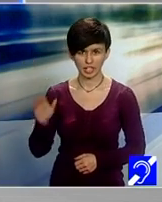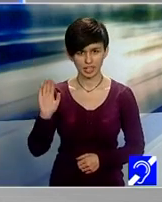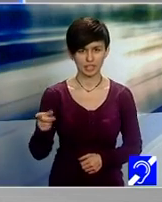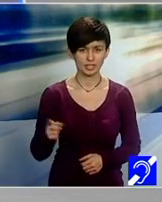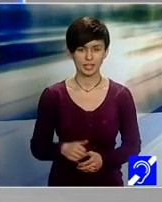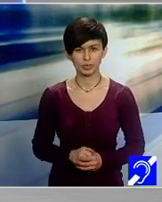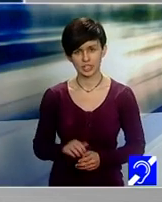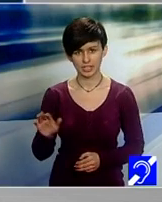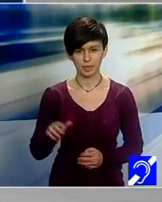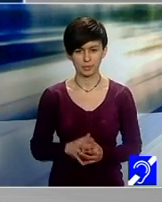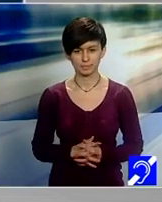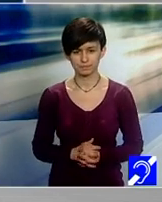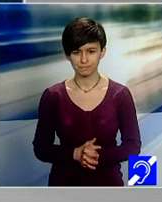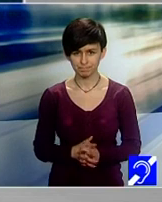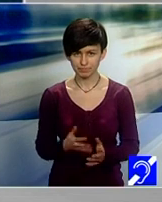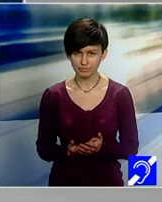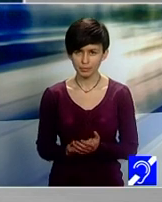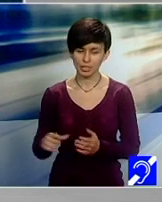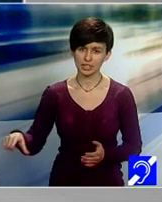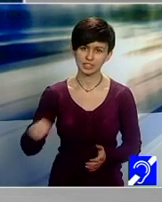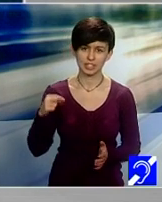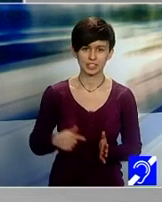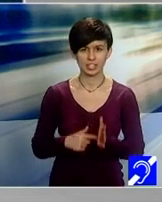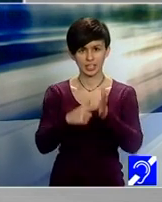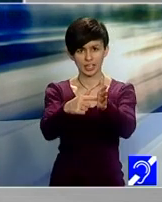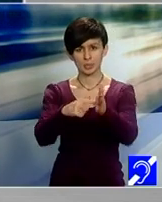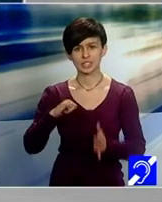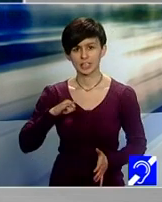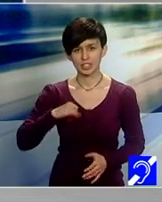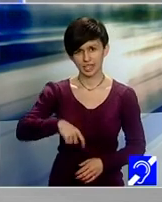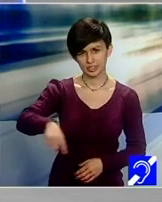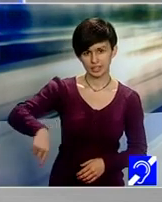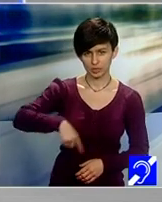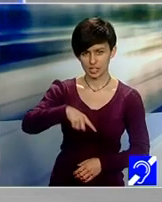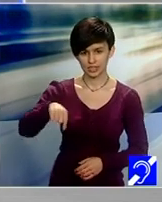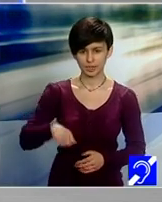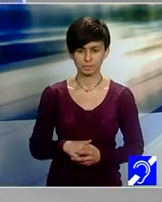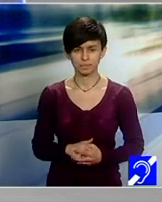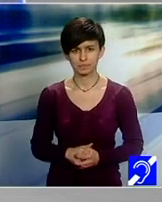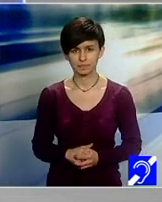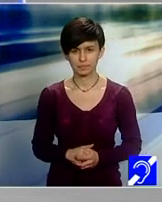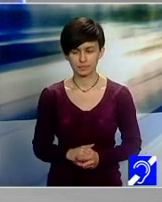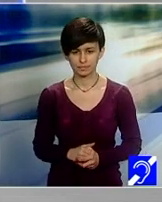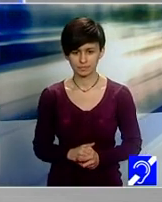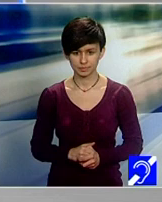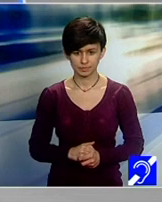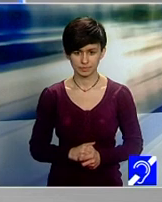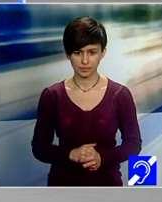da, de-aia sunt aleși ei, să ne reprezinte interesele noastre. Da, dar sunt o oglinda noastră până la urmă și